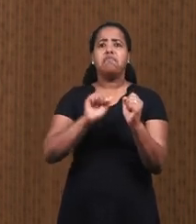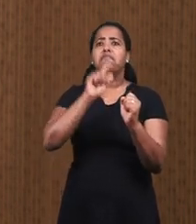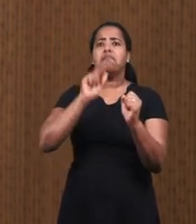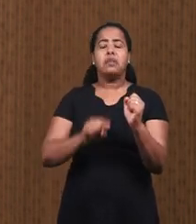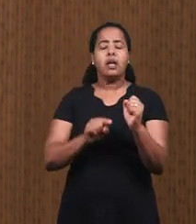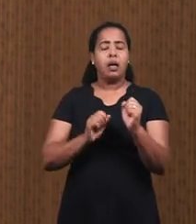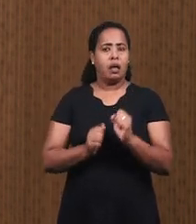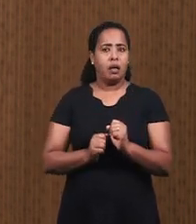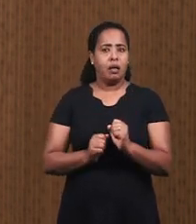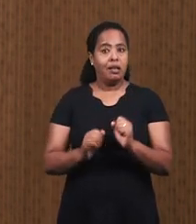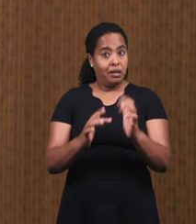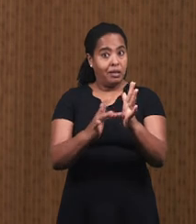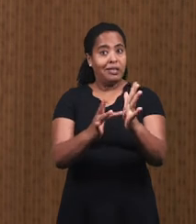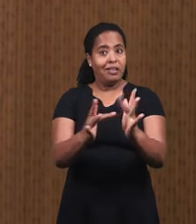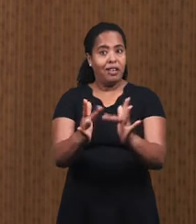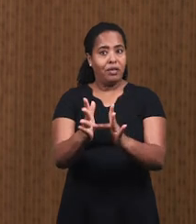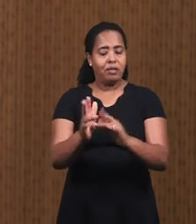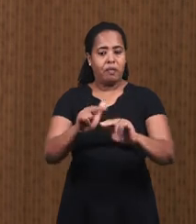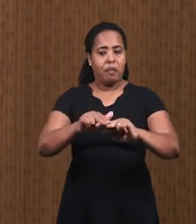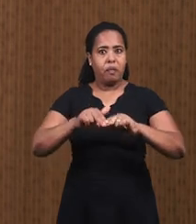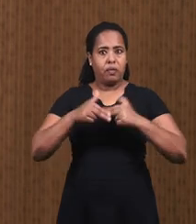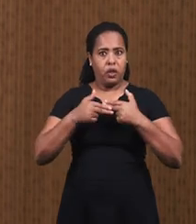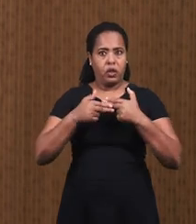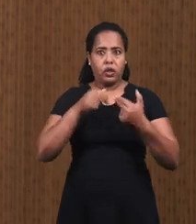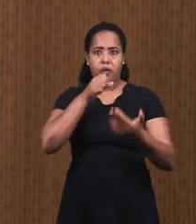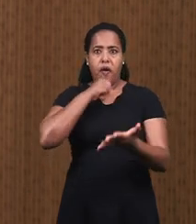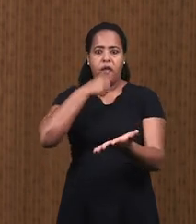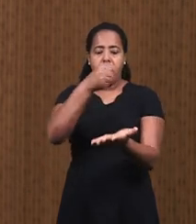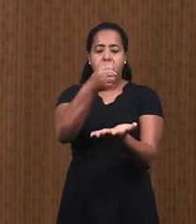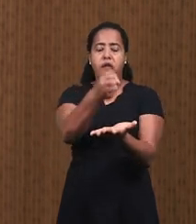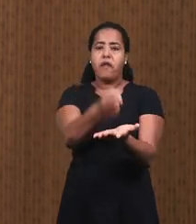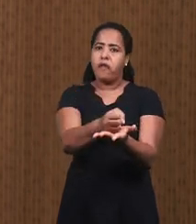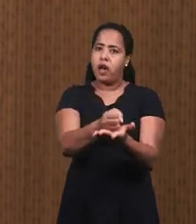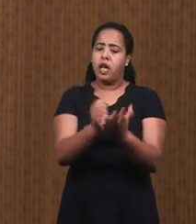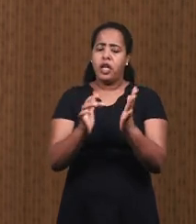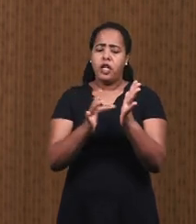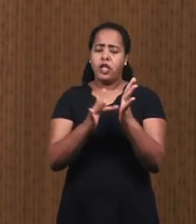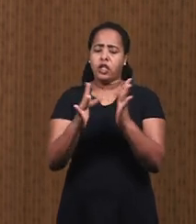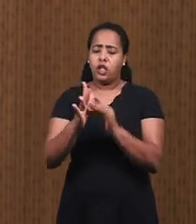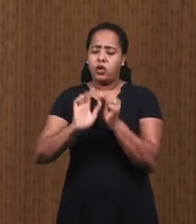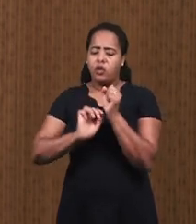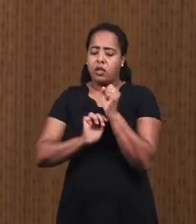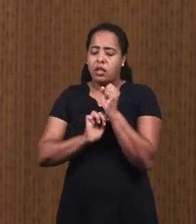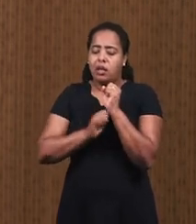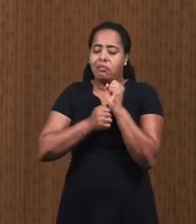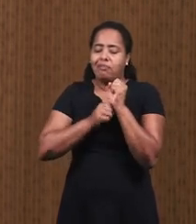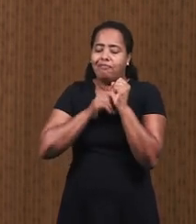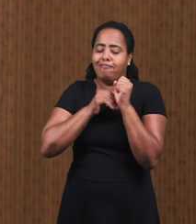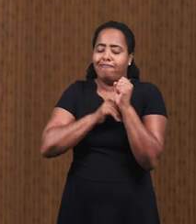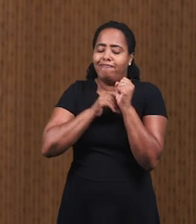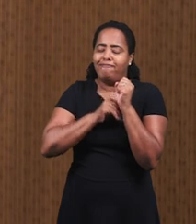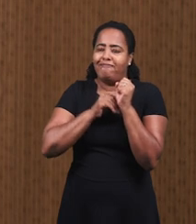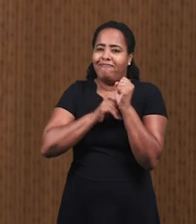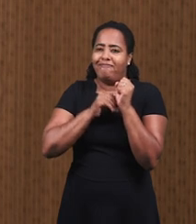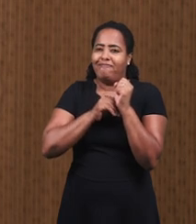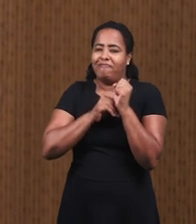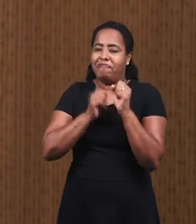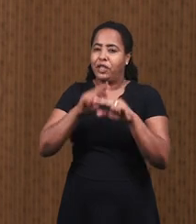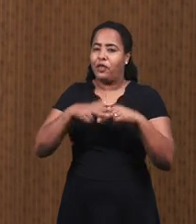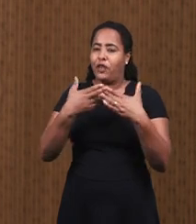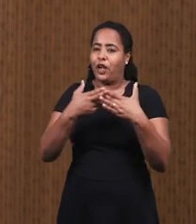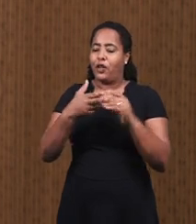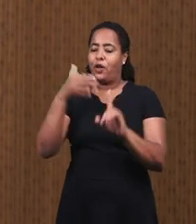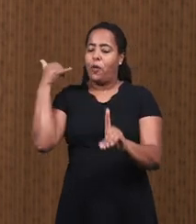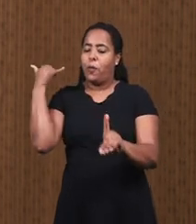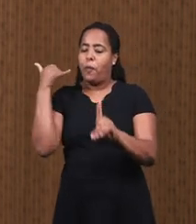trouve dans la Bible? C'est Jésus. Pour cela qu'à l'Ancien Testament, Jésus, il est occulté parce